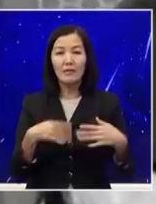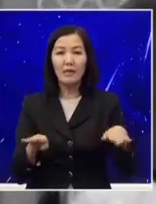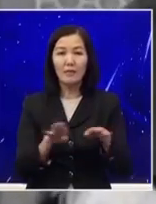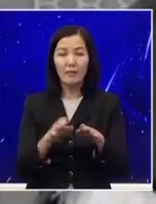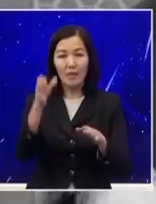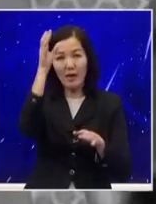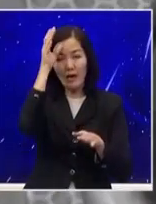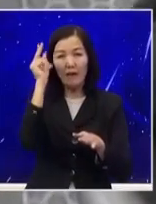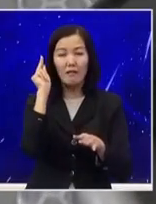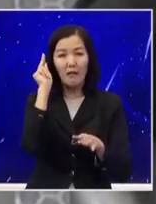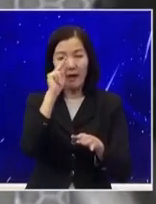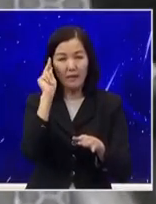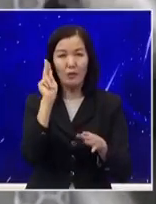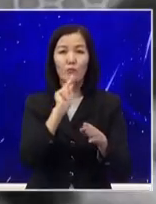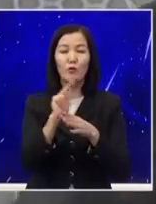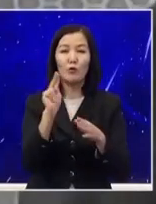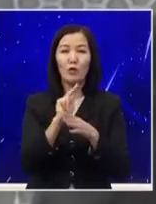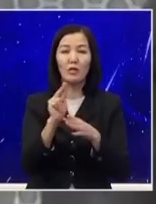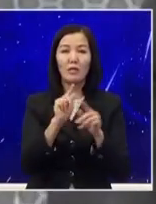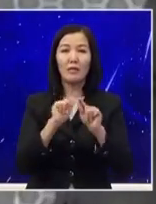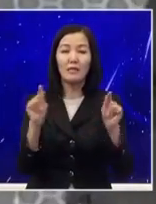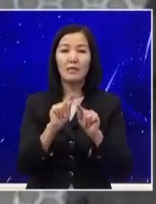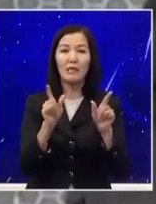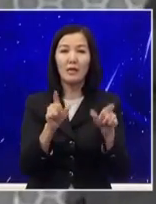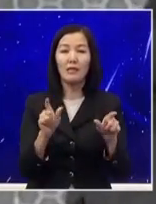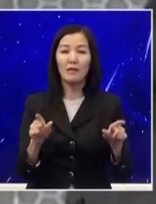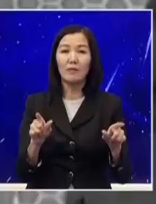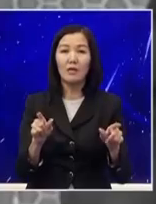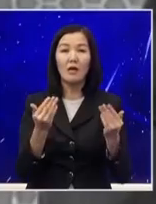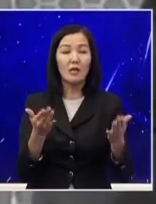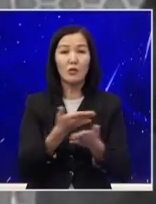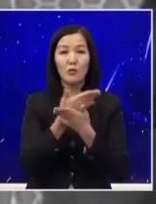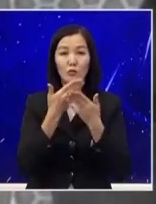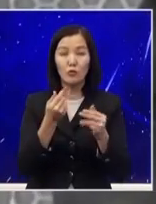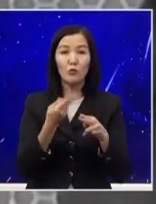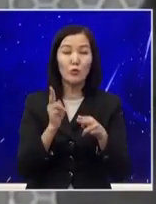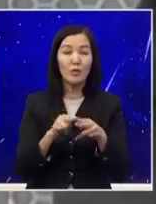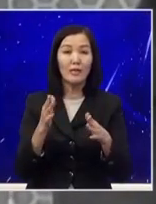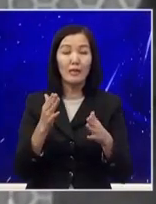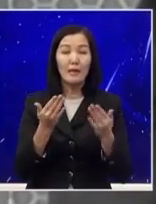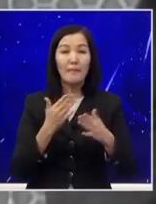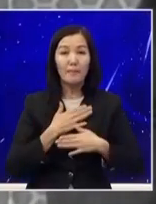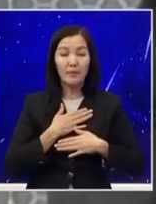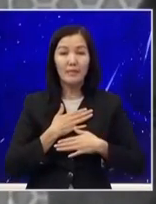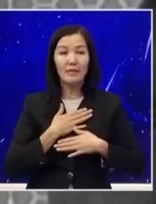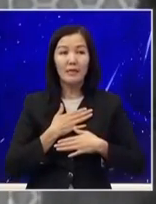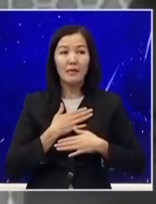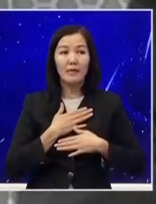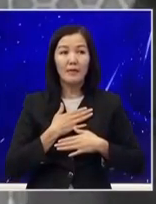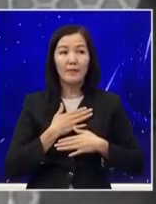ақыл айтып, ата-бабаларымыздың дәстүрін насихаттайтын адамдарымыз болмай қалды. Сондықтан біз міне осы жақсы болсын, жаман